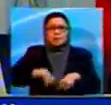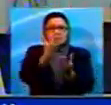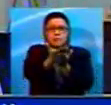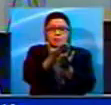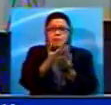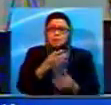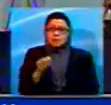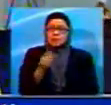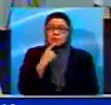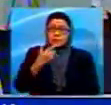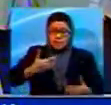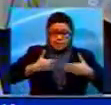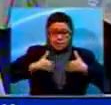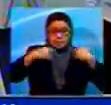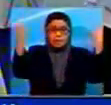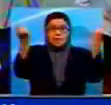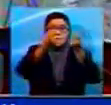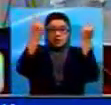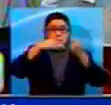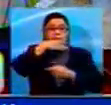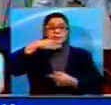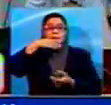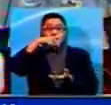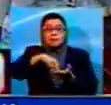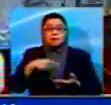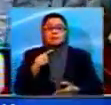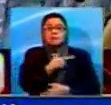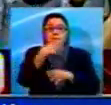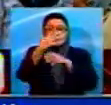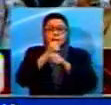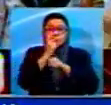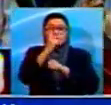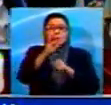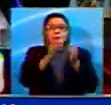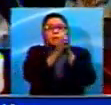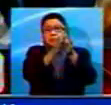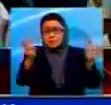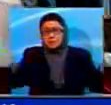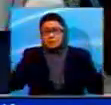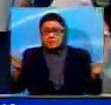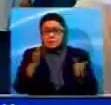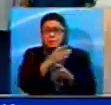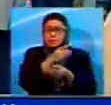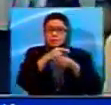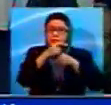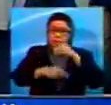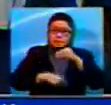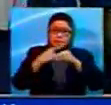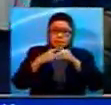adanya festival ini kita dapat melihat lebih luas